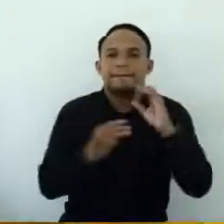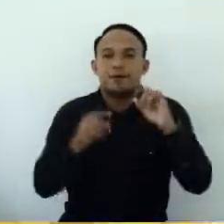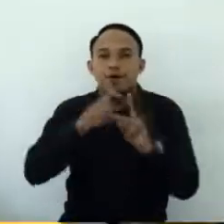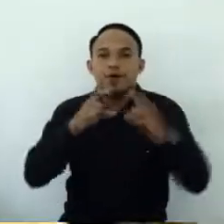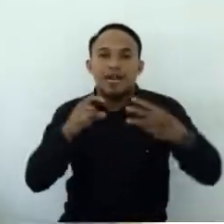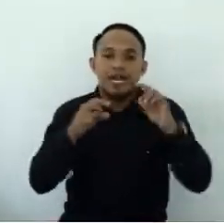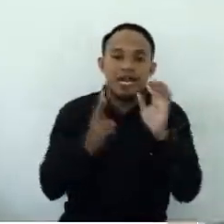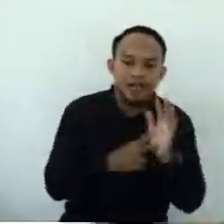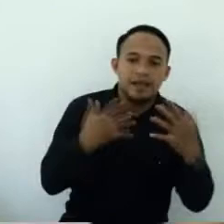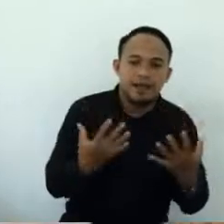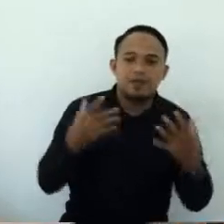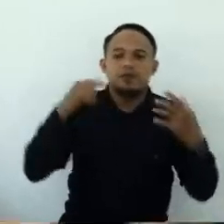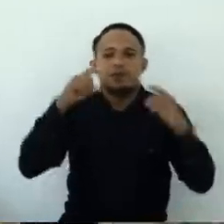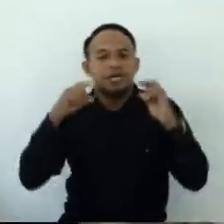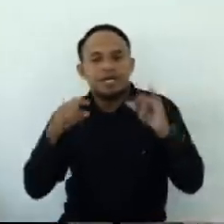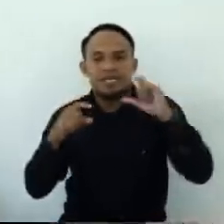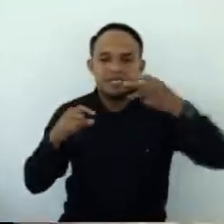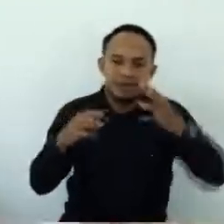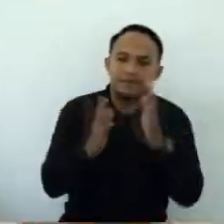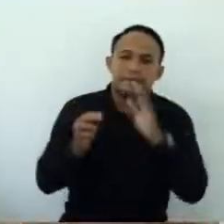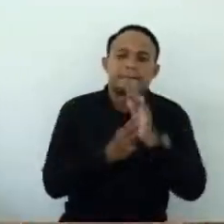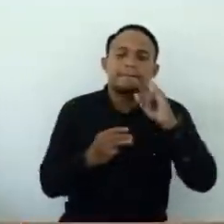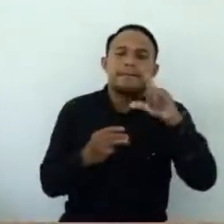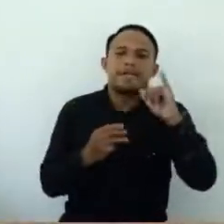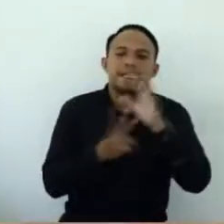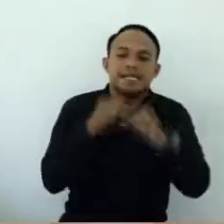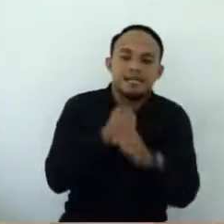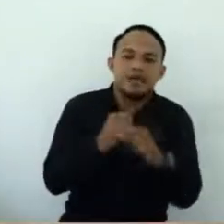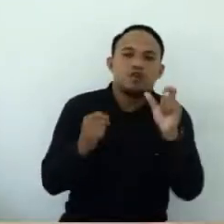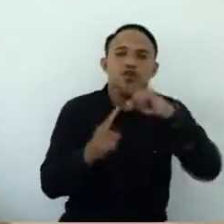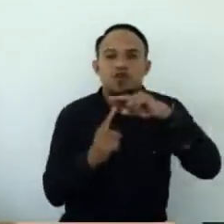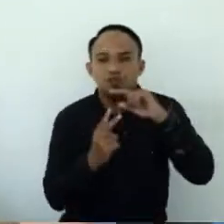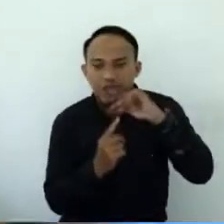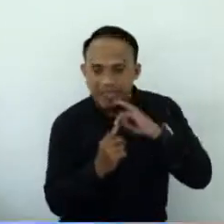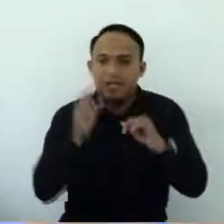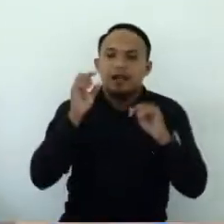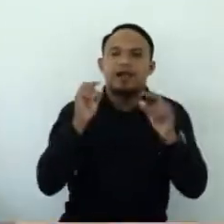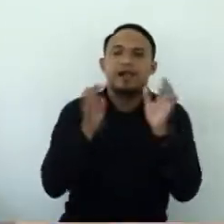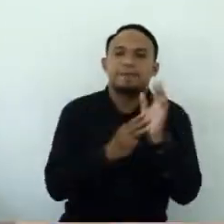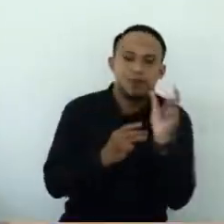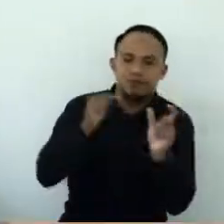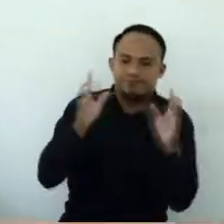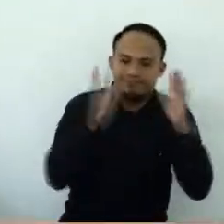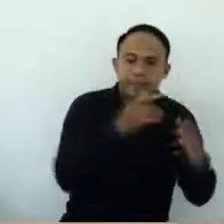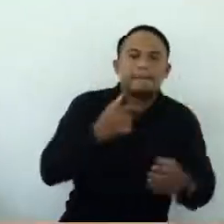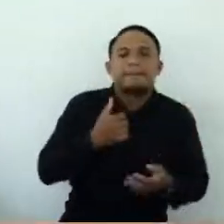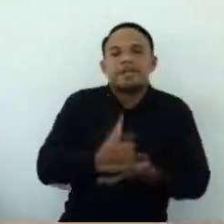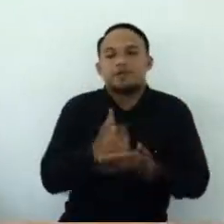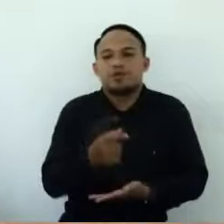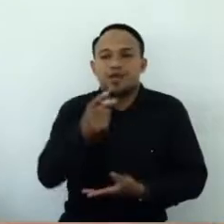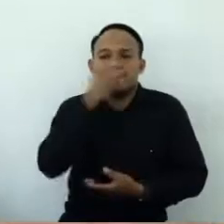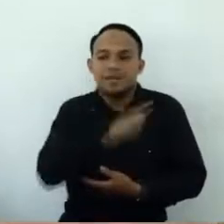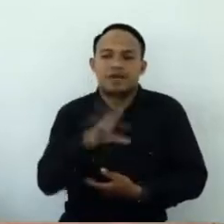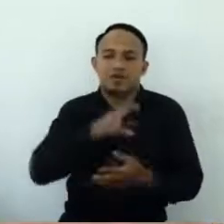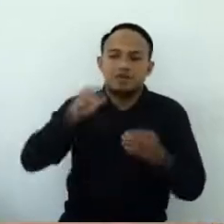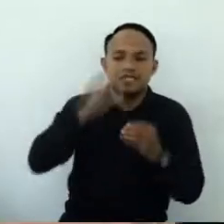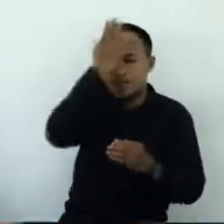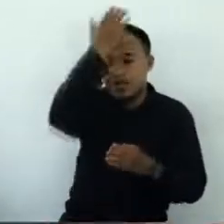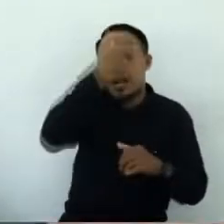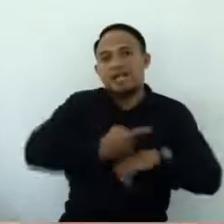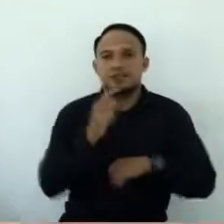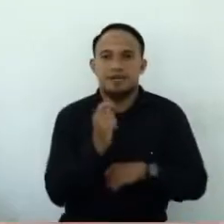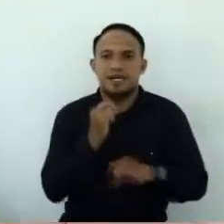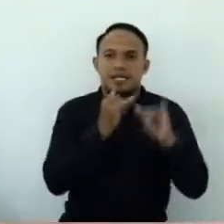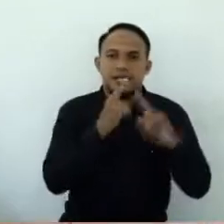penggilingan padi modern atau rice milling unit bantuan pemerintah provinsi Gorontalo pada Jumat 7 Jan